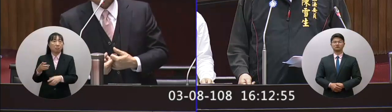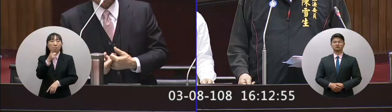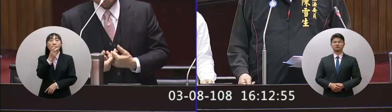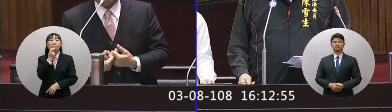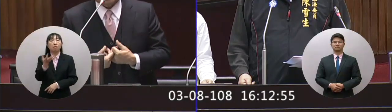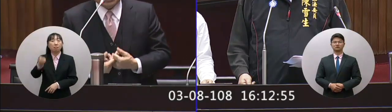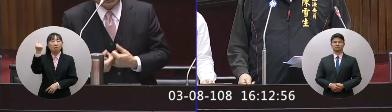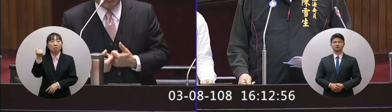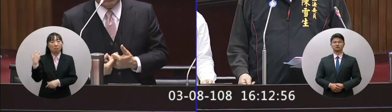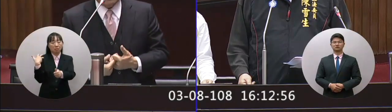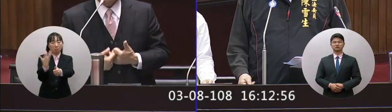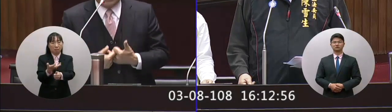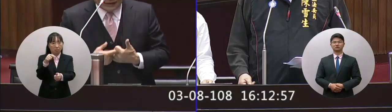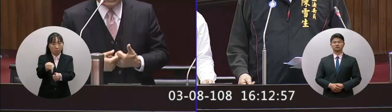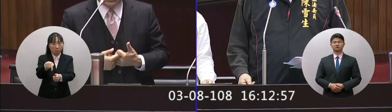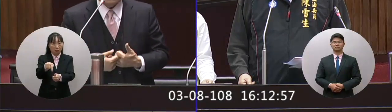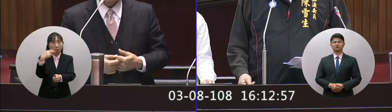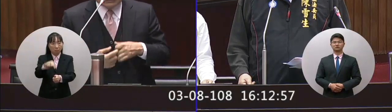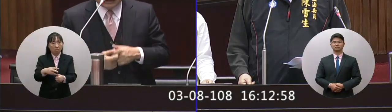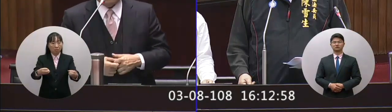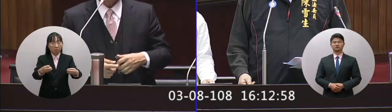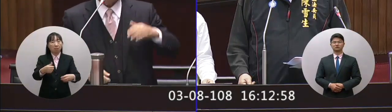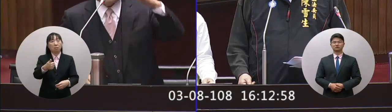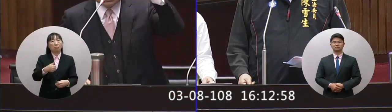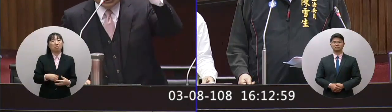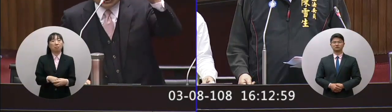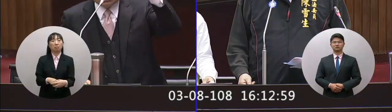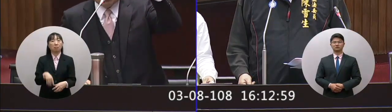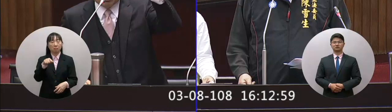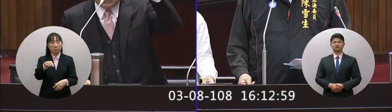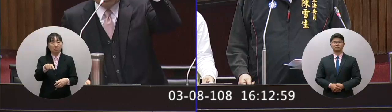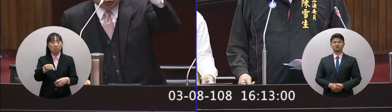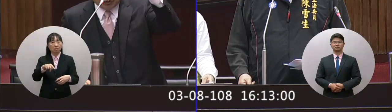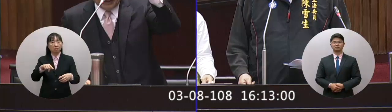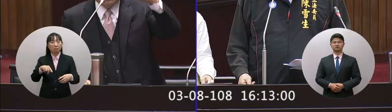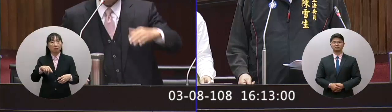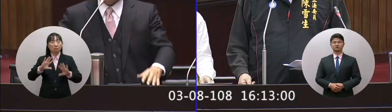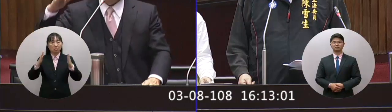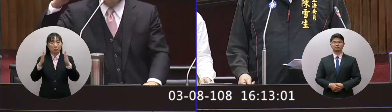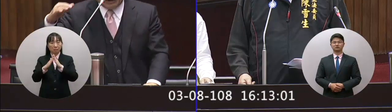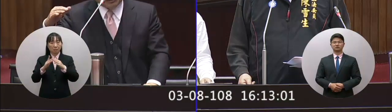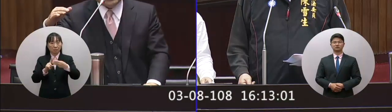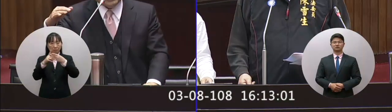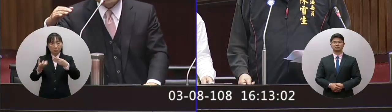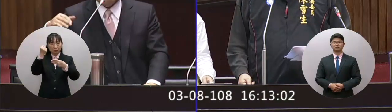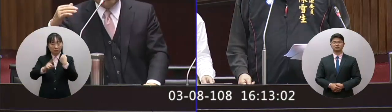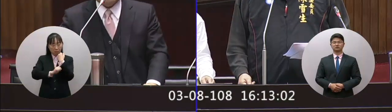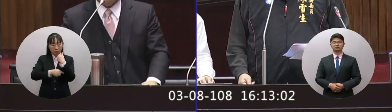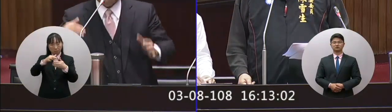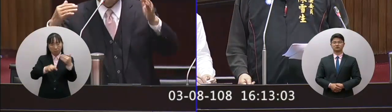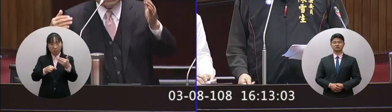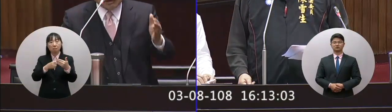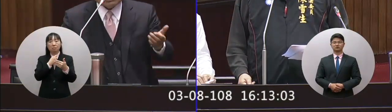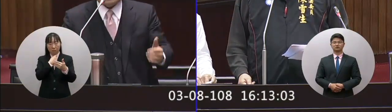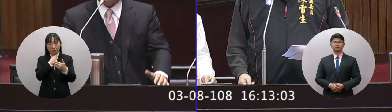央政府授权的单位来进行，这个是涉及国家主权跟法律规定，我